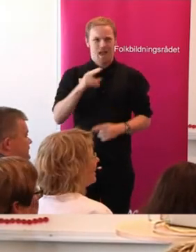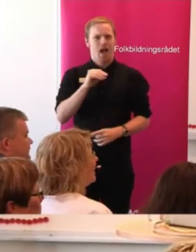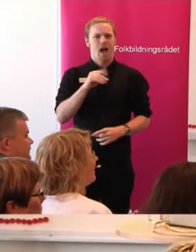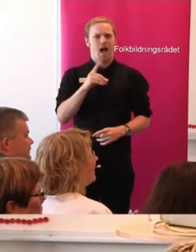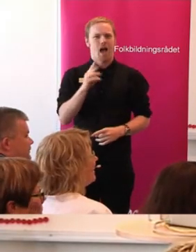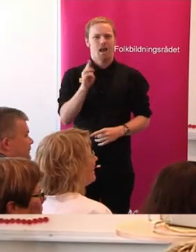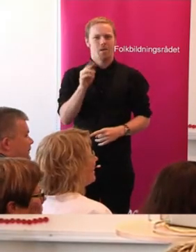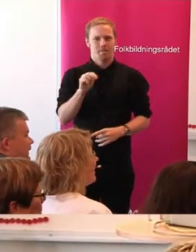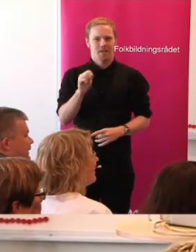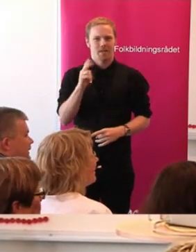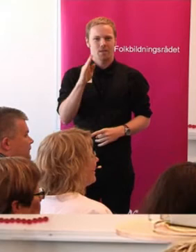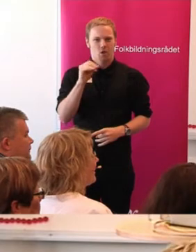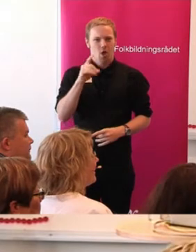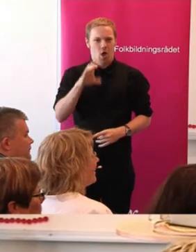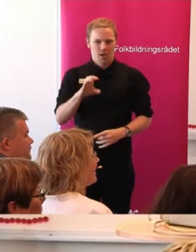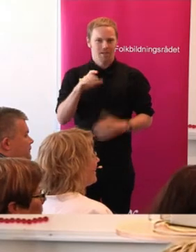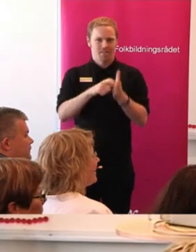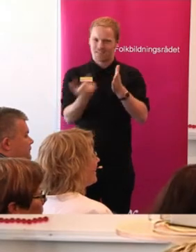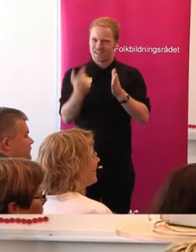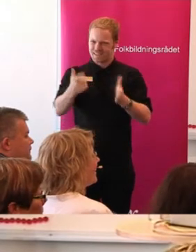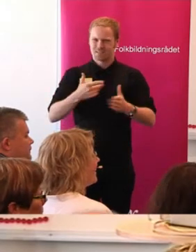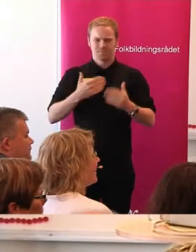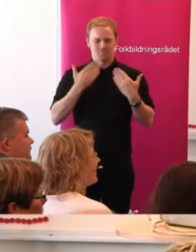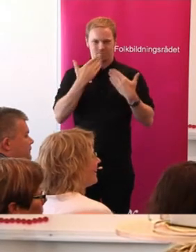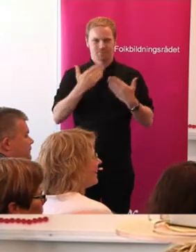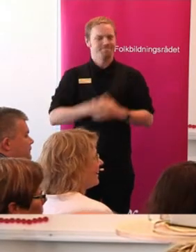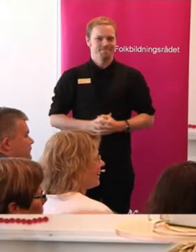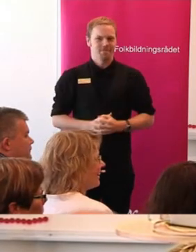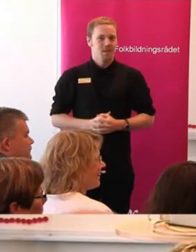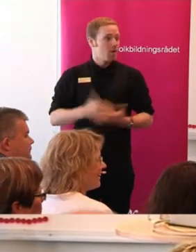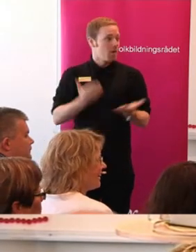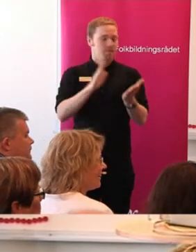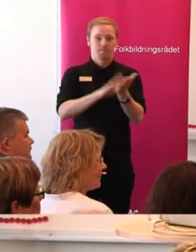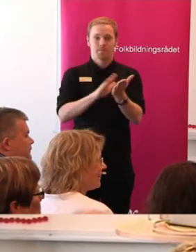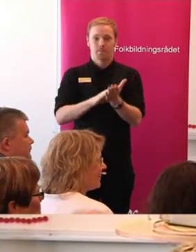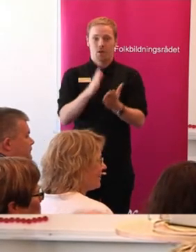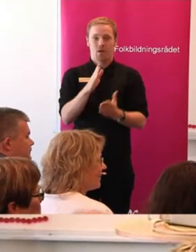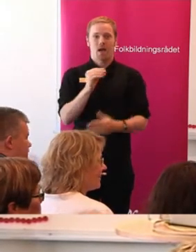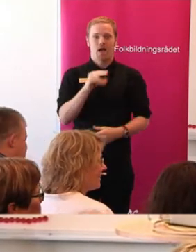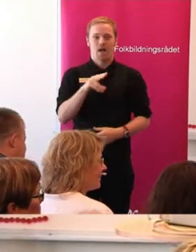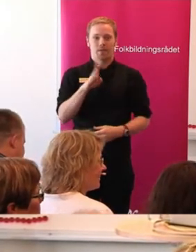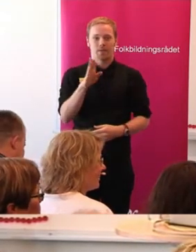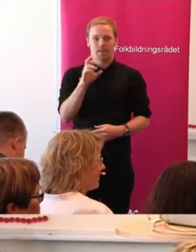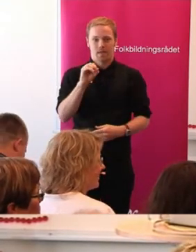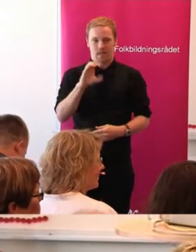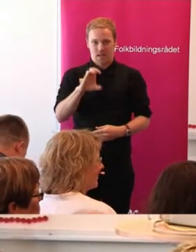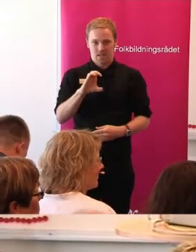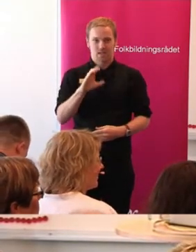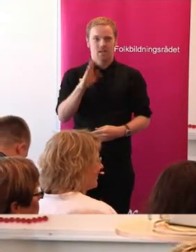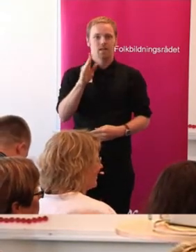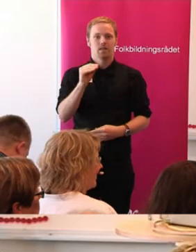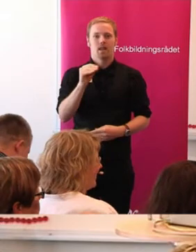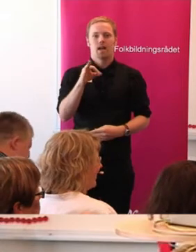best, som vi brukar säga. Med det och en varm applåd, varsågod Anders Dahlin.